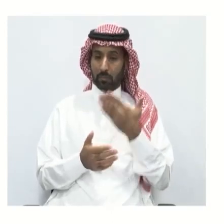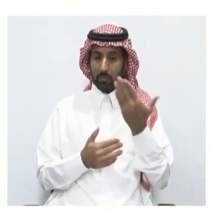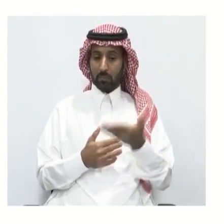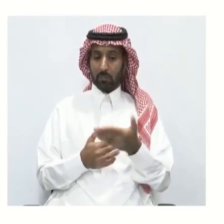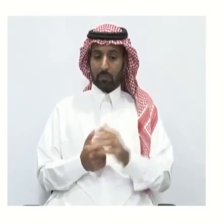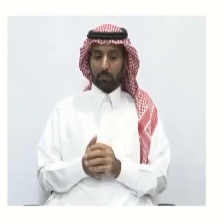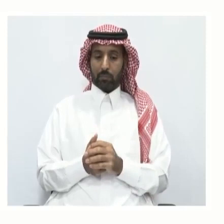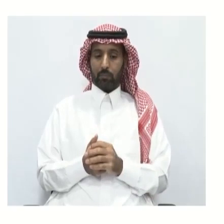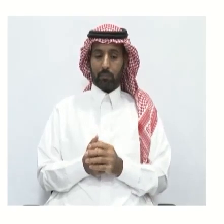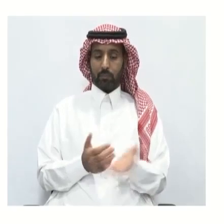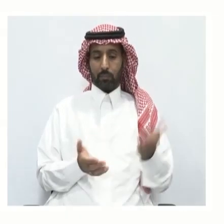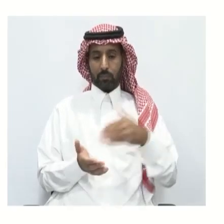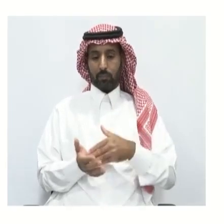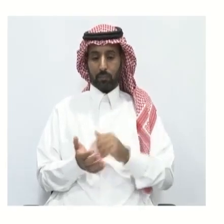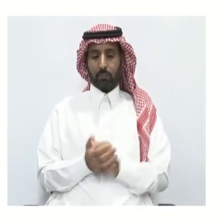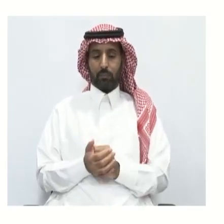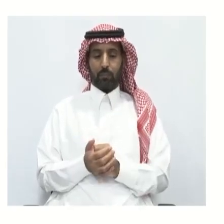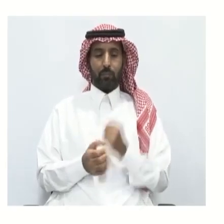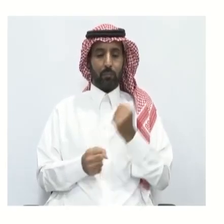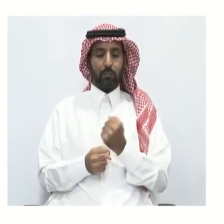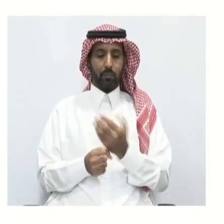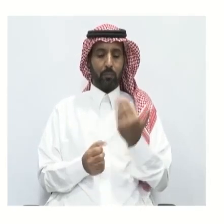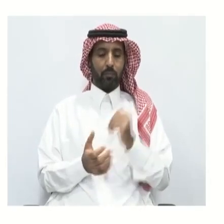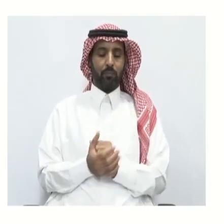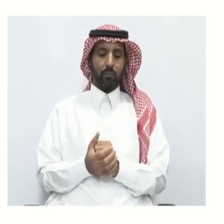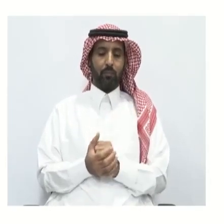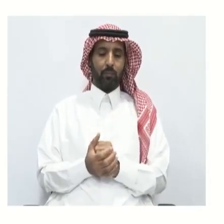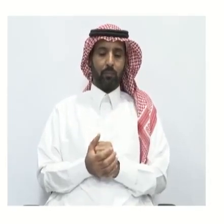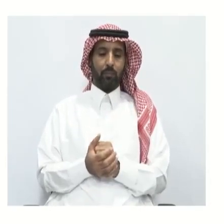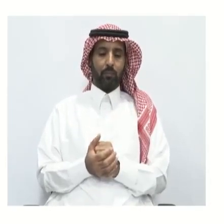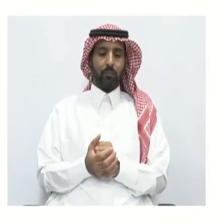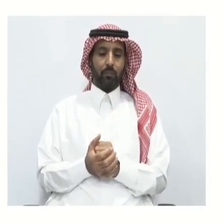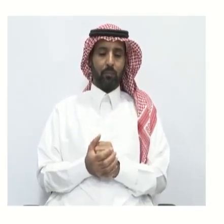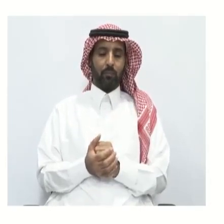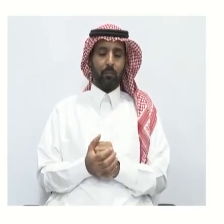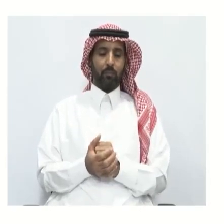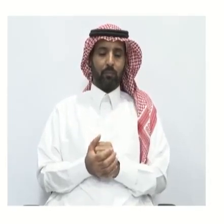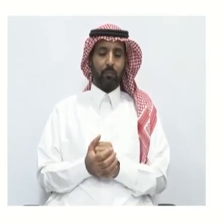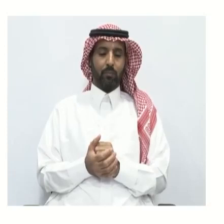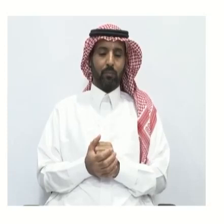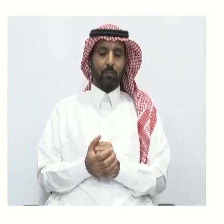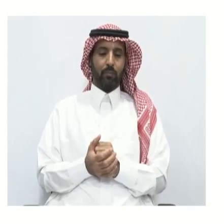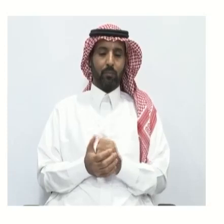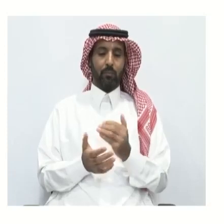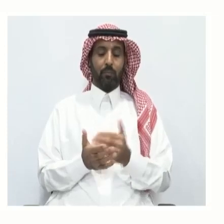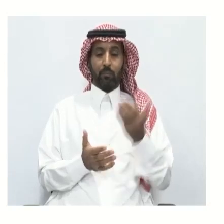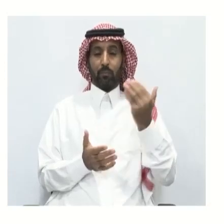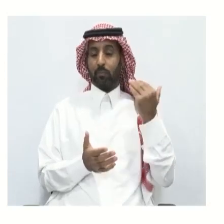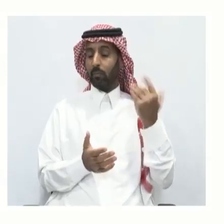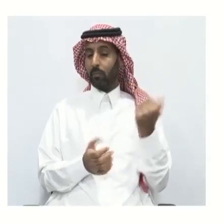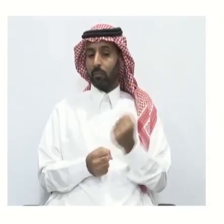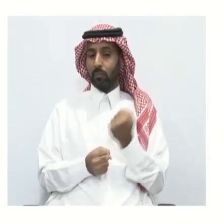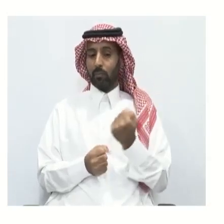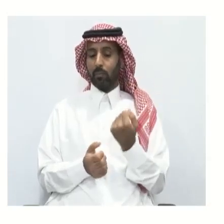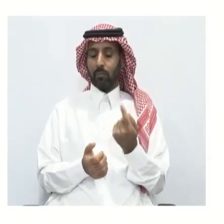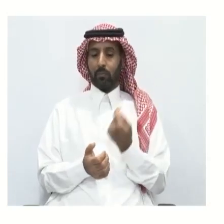المطلوب لنعيد الان ماذا فعلنا نعيد الان ماذا فعلنا يا طلابي